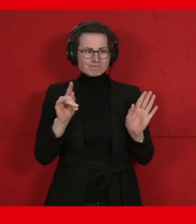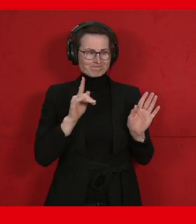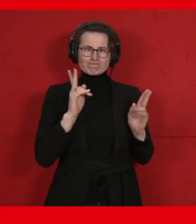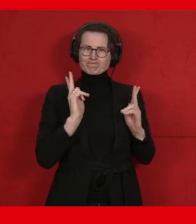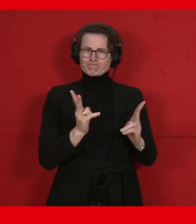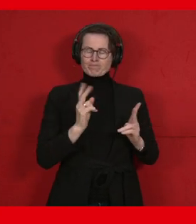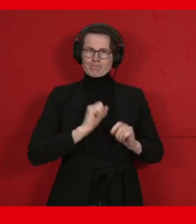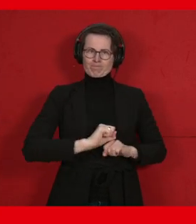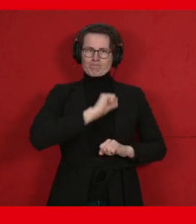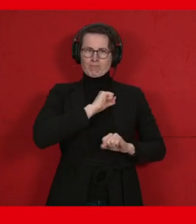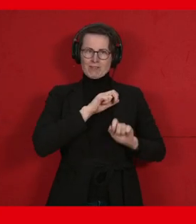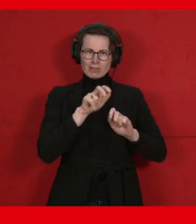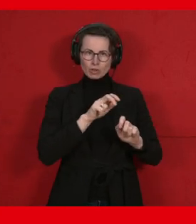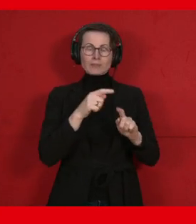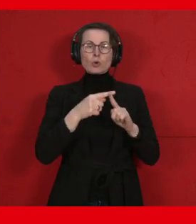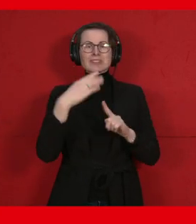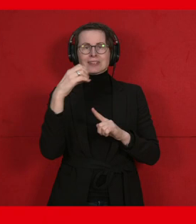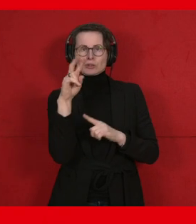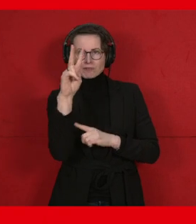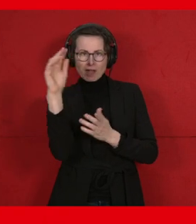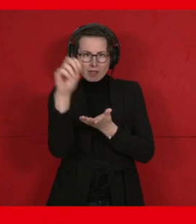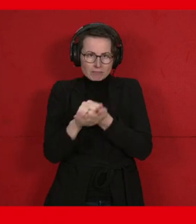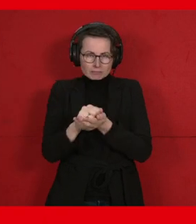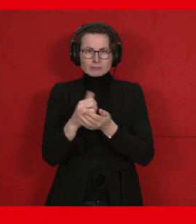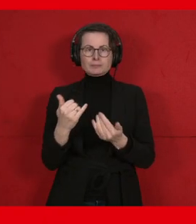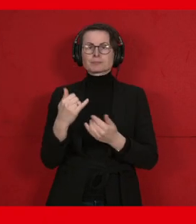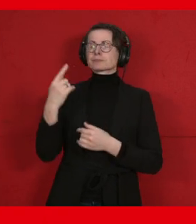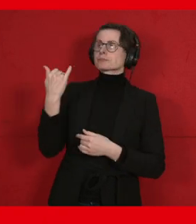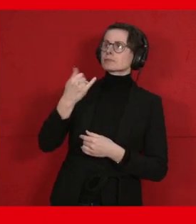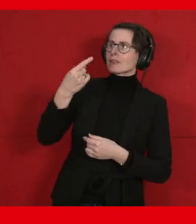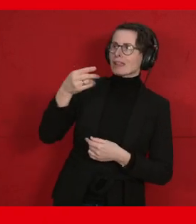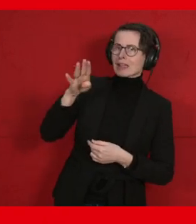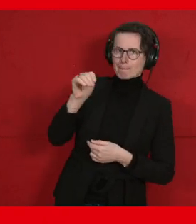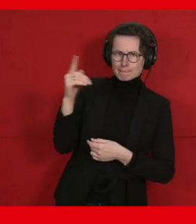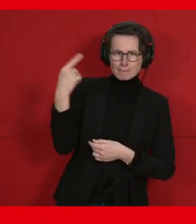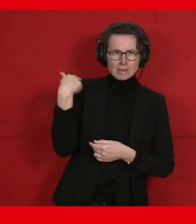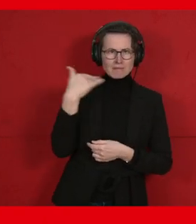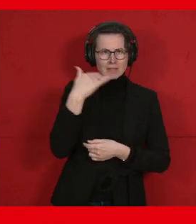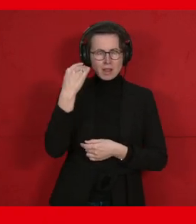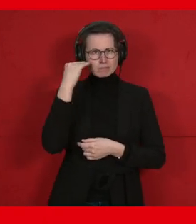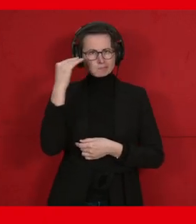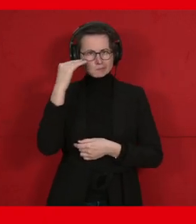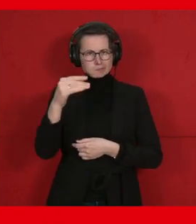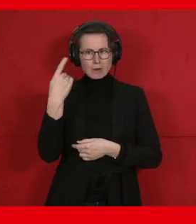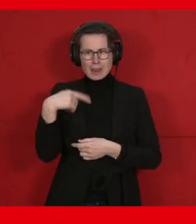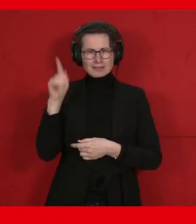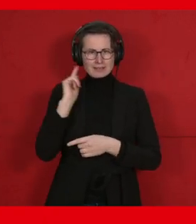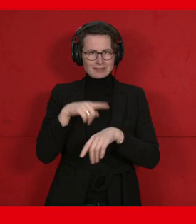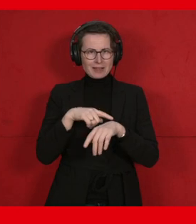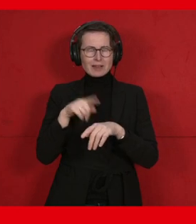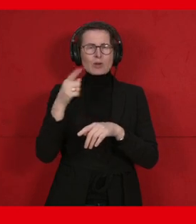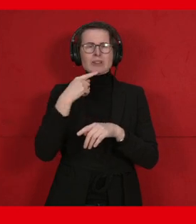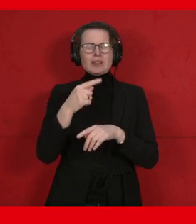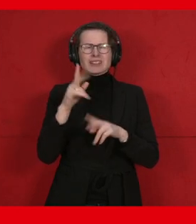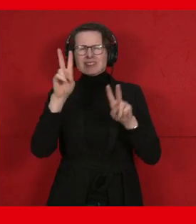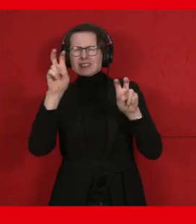wirtschaftlich und was ist CO2-frei. Frau Grimm, Sie haben viel dazu kommentiert in der letzten Zeit und haben auch von der Wasserstoffmarsch